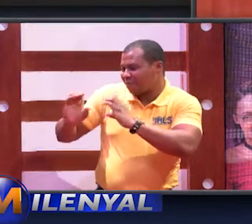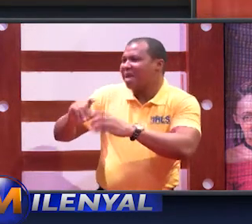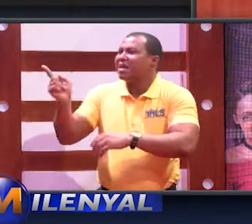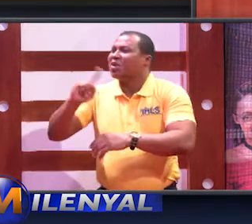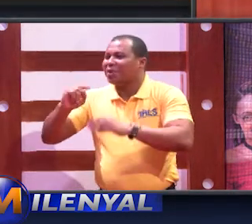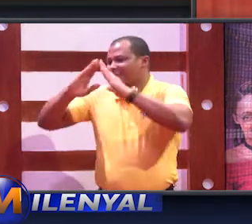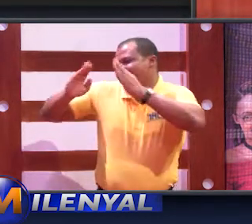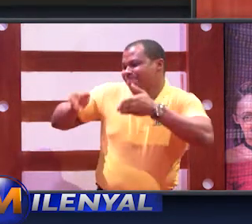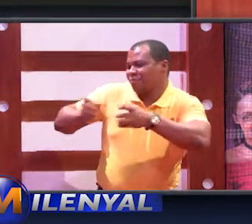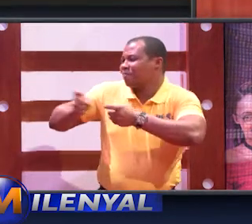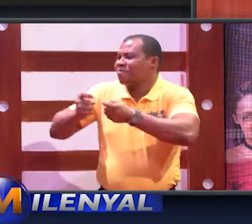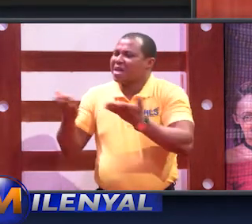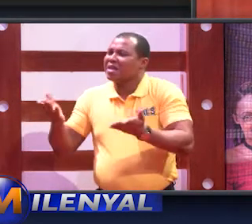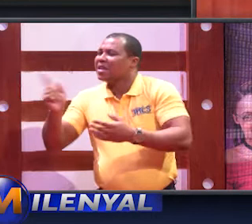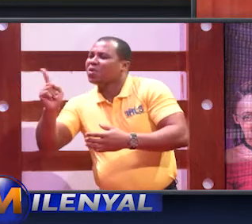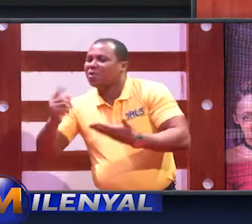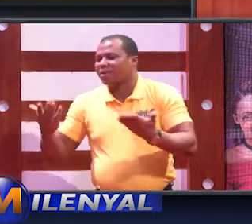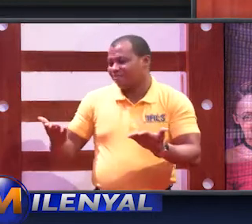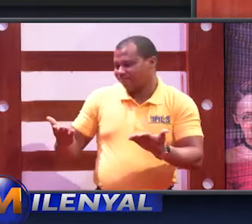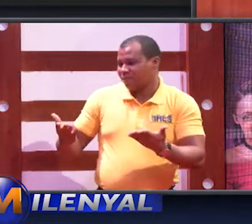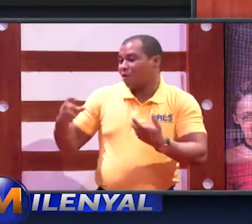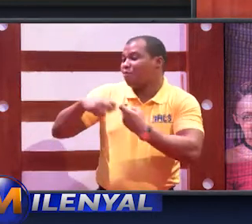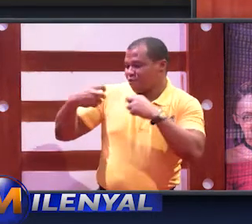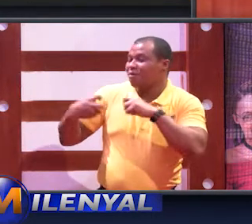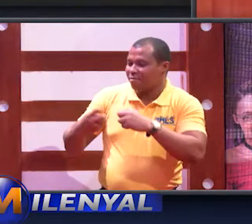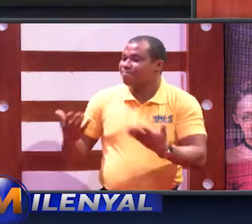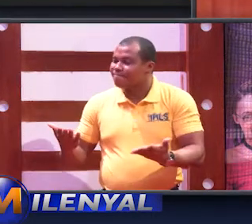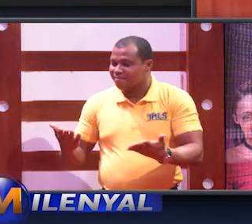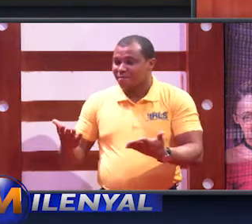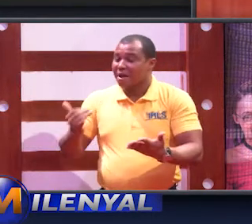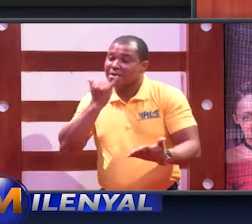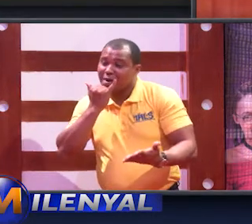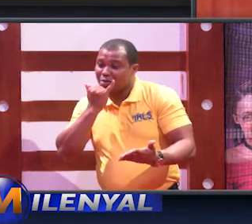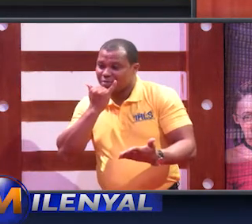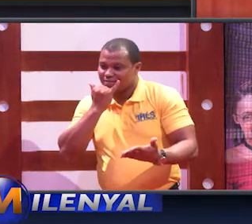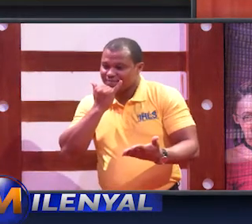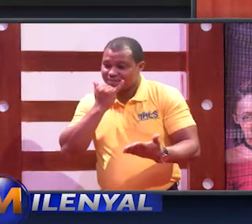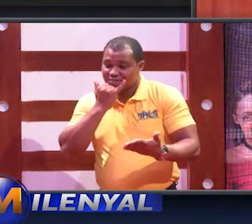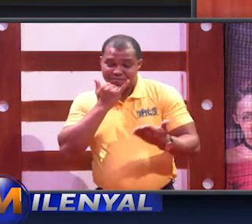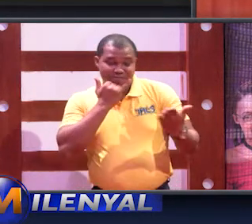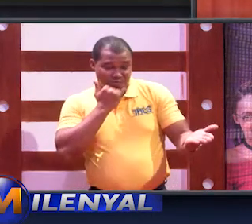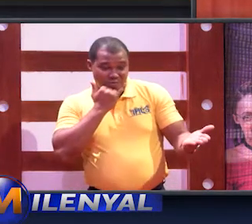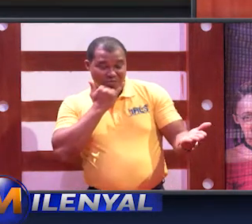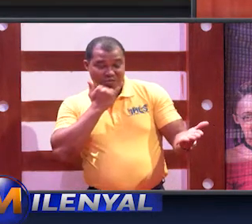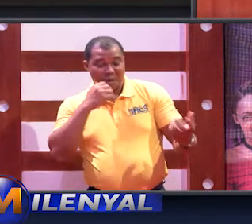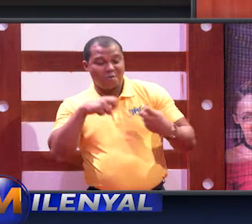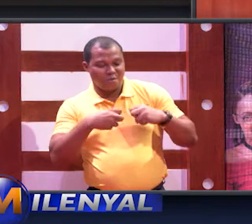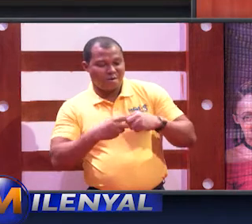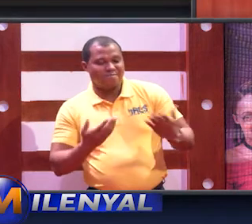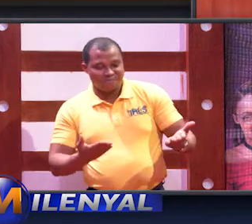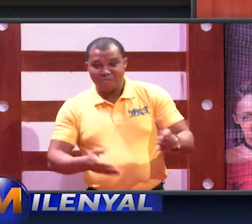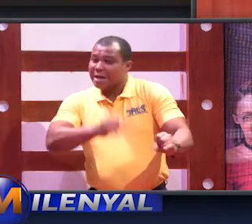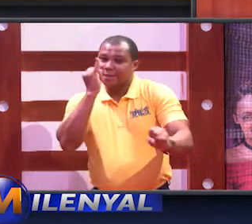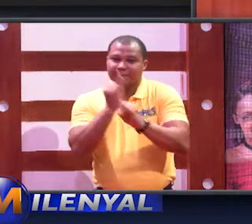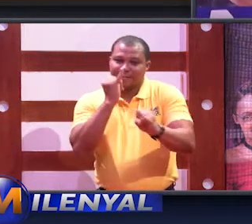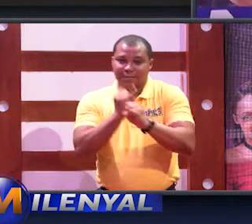y côté direction y. Donc dans ce sens ça là ou bien dans contexte ça là donc c'est vraiment eux même qui gagne problème là.